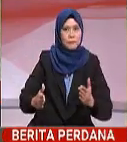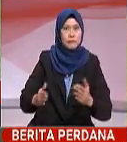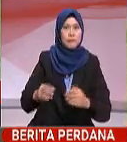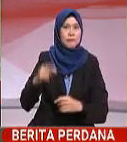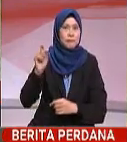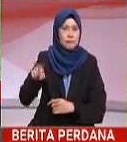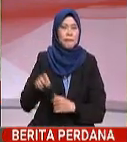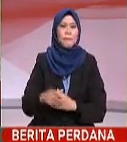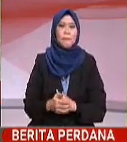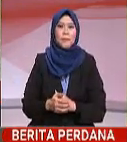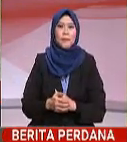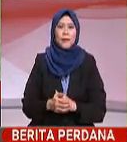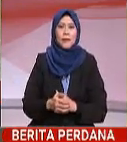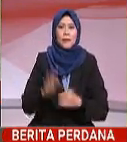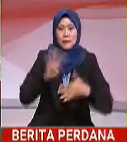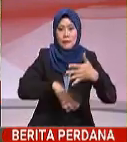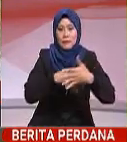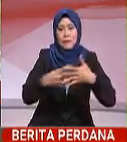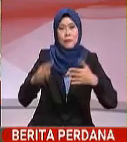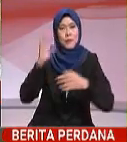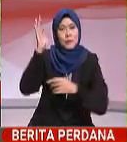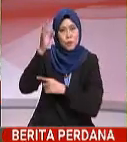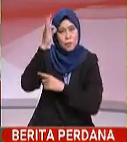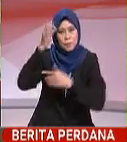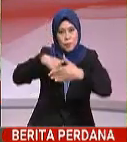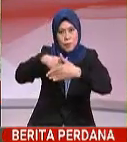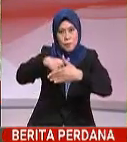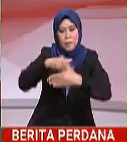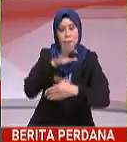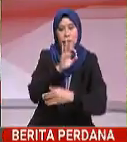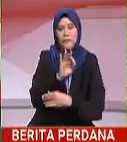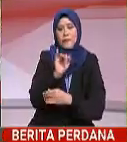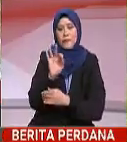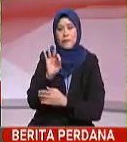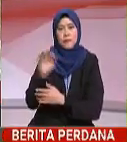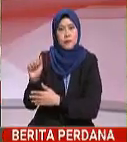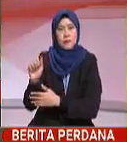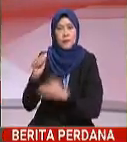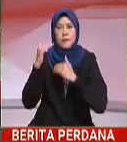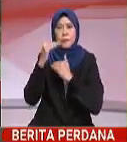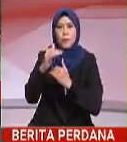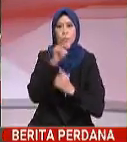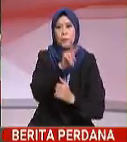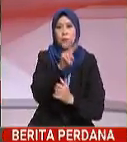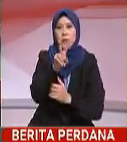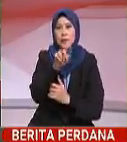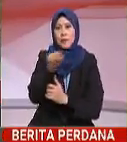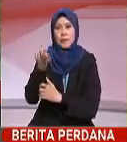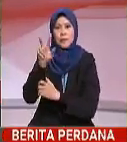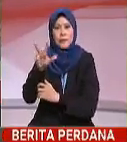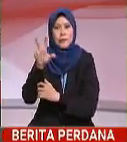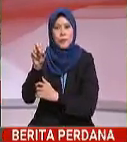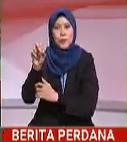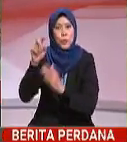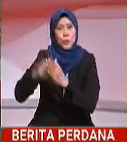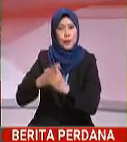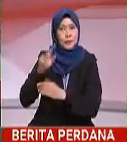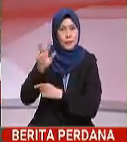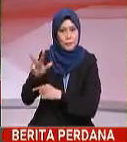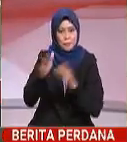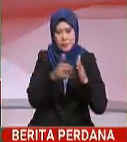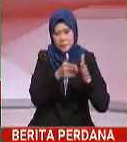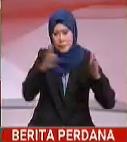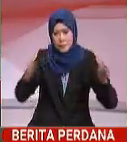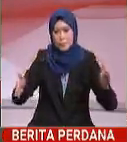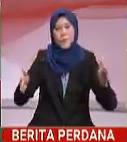berkenaan. Berdasarkan kalendar Persekutuan Bola Sepak Antarabangsa FIFA, tempoh 22 hingga 30 Mac merupakan waktu